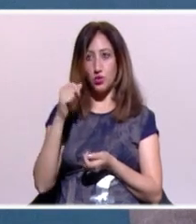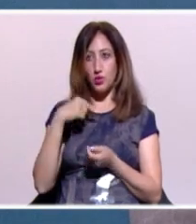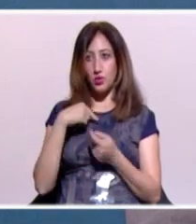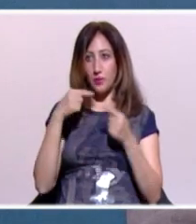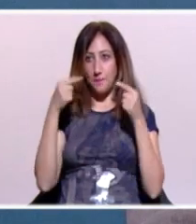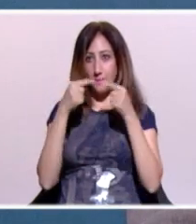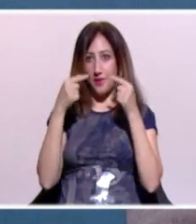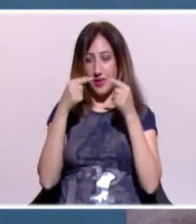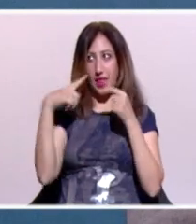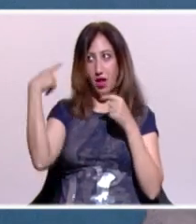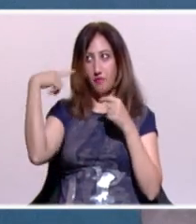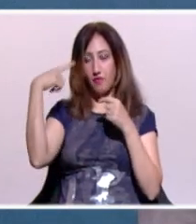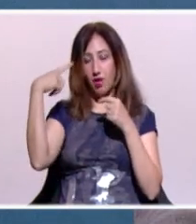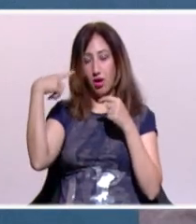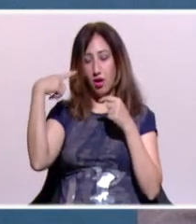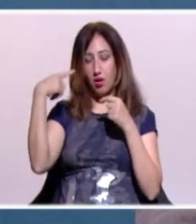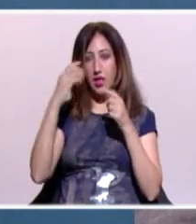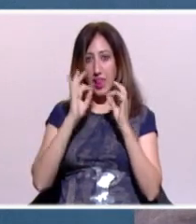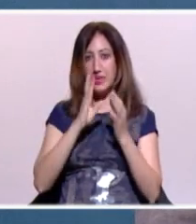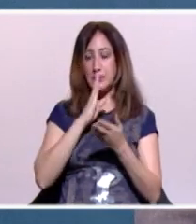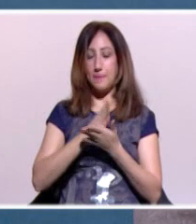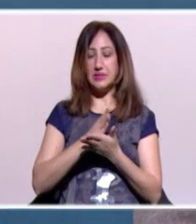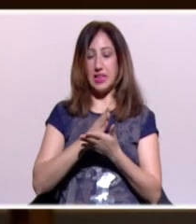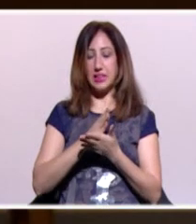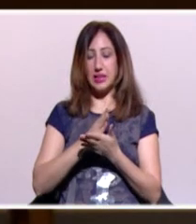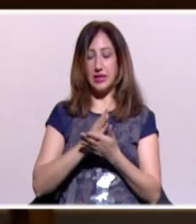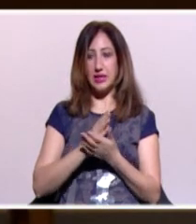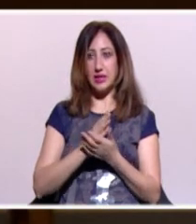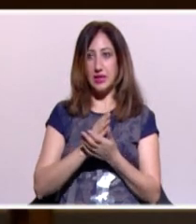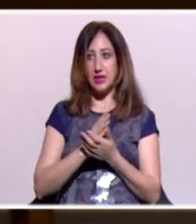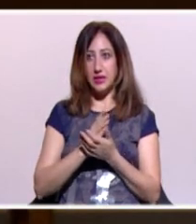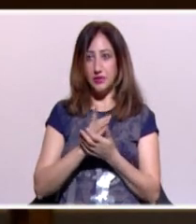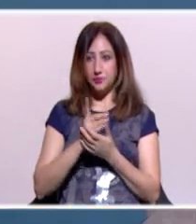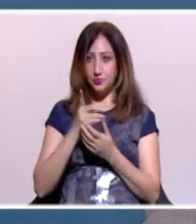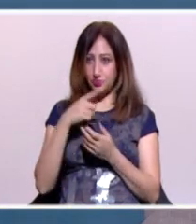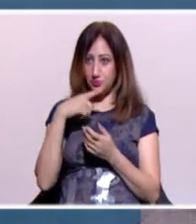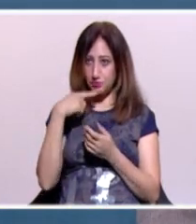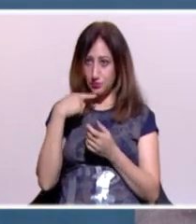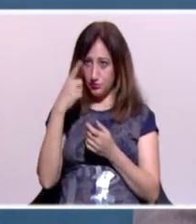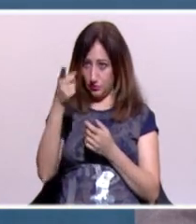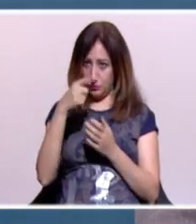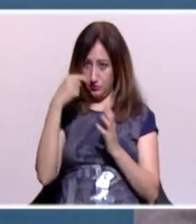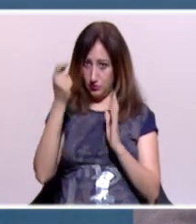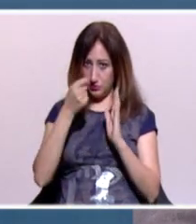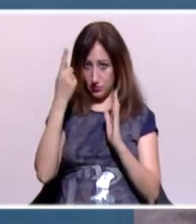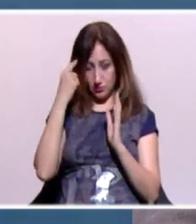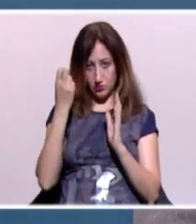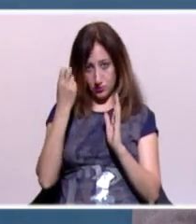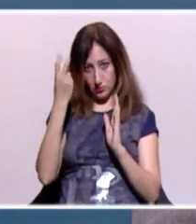بيني وبين أفكار رمزي، بس أنا لازم أصدقها. اتفقت مع رمزي في إيه واختلفت معاه في إيه؟ في الشاعرية